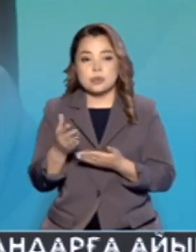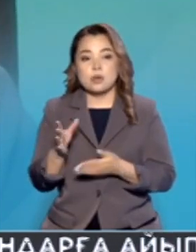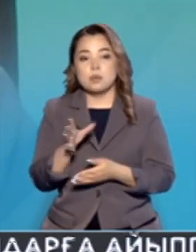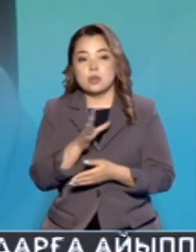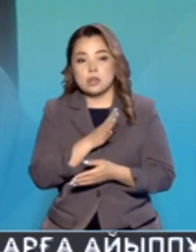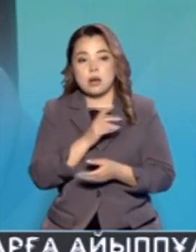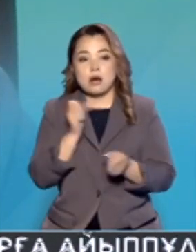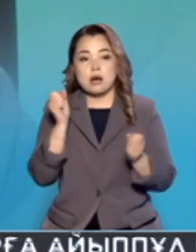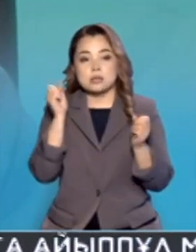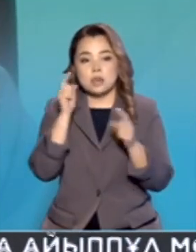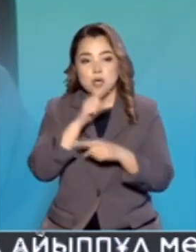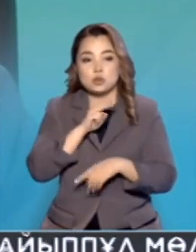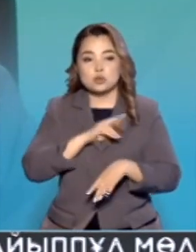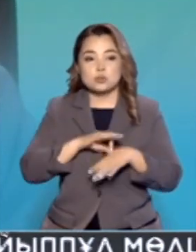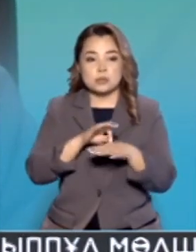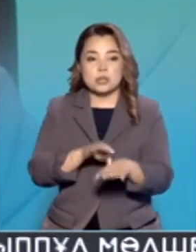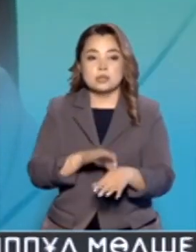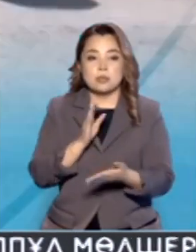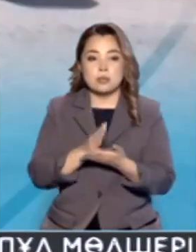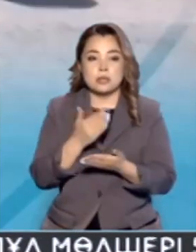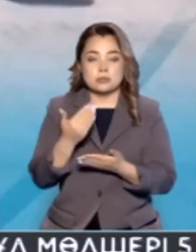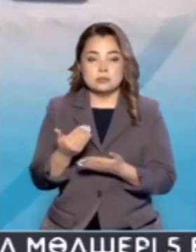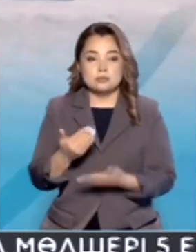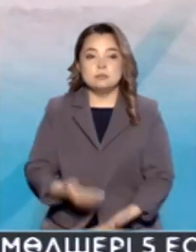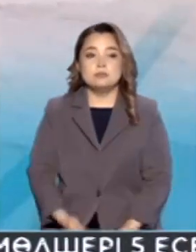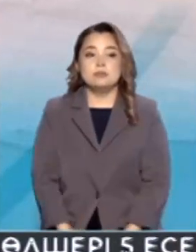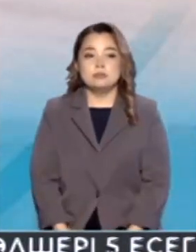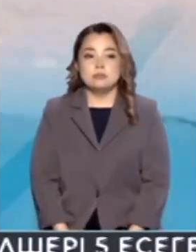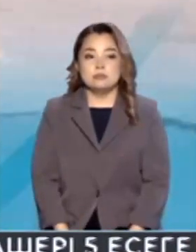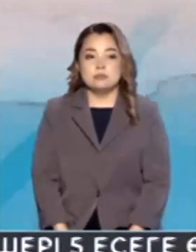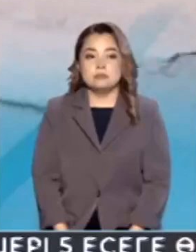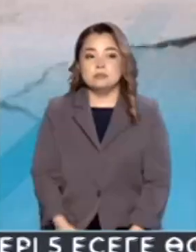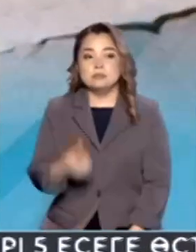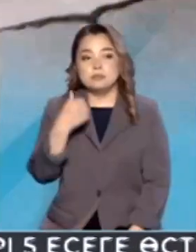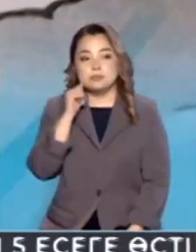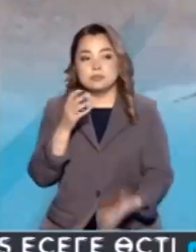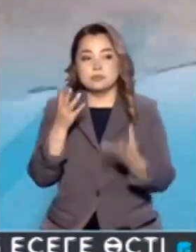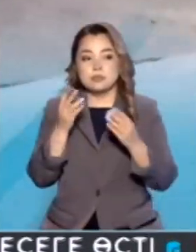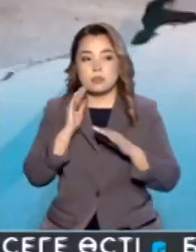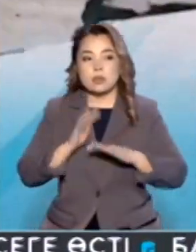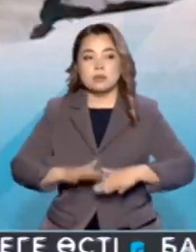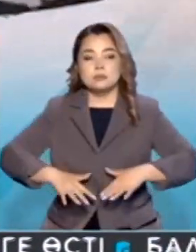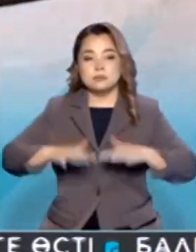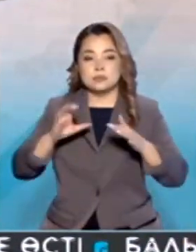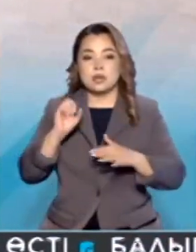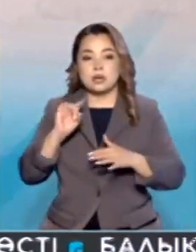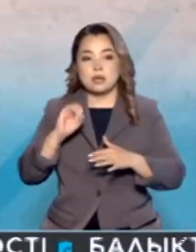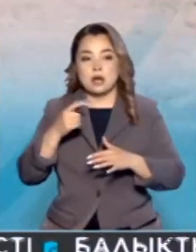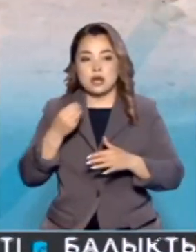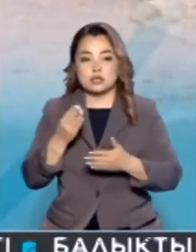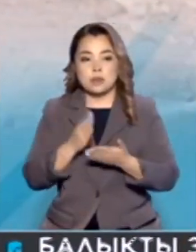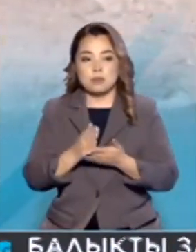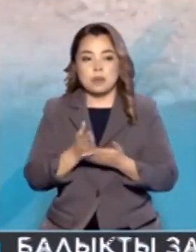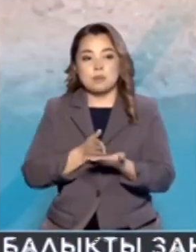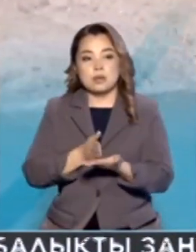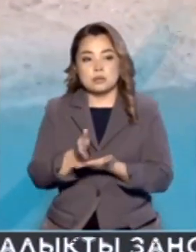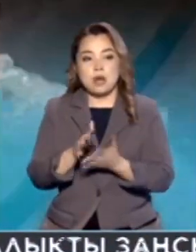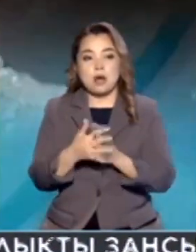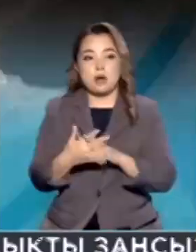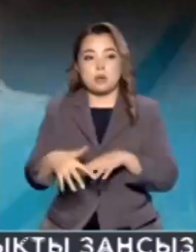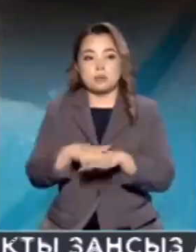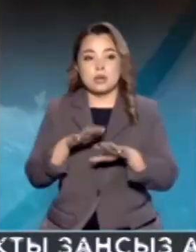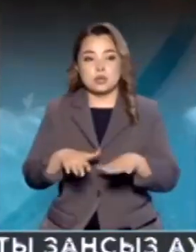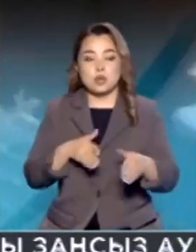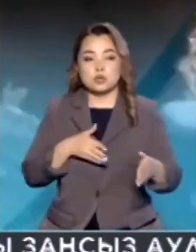болғанын анықтау жұмыстары жүргізілуде. Ал кешегі топан судан Сарағаш ауданындағы Бағыс ауылына баратын